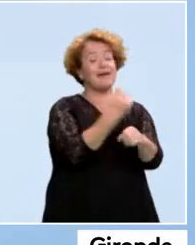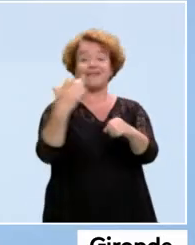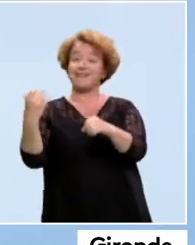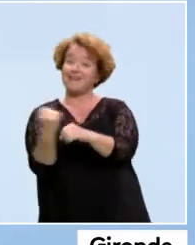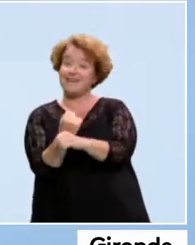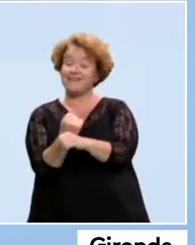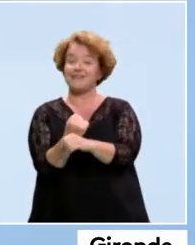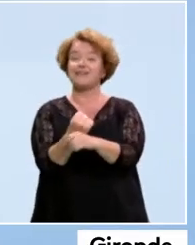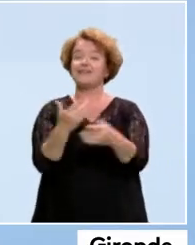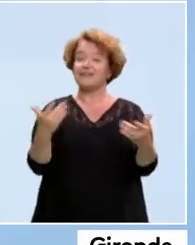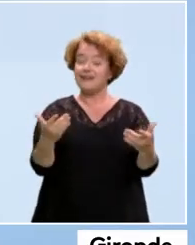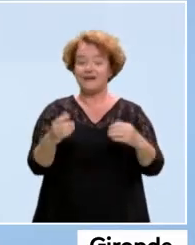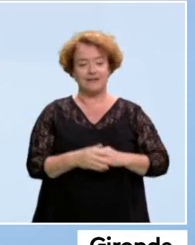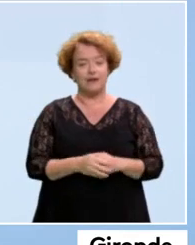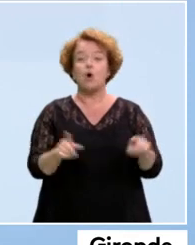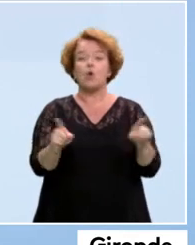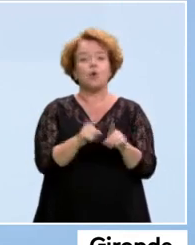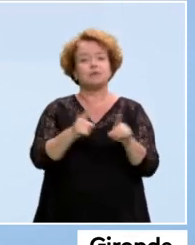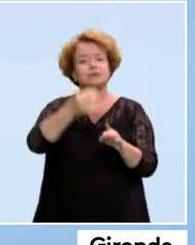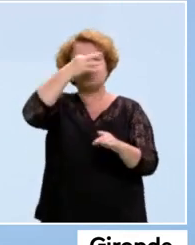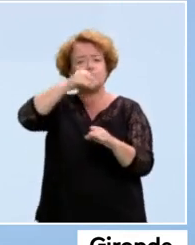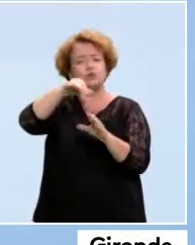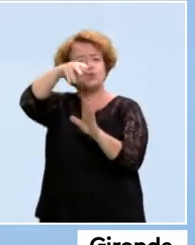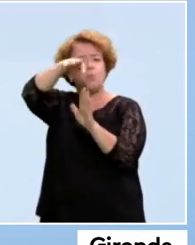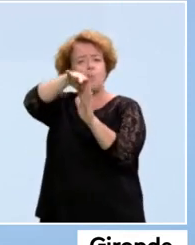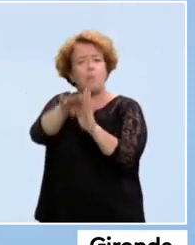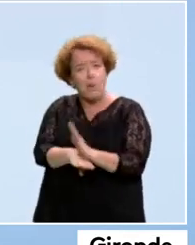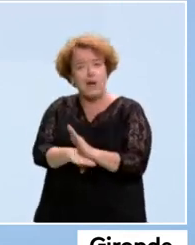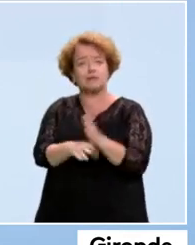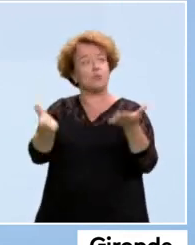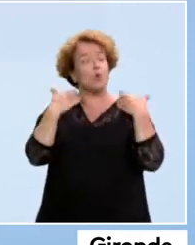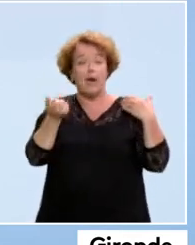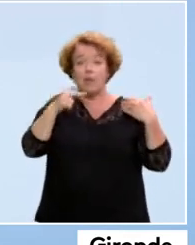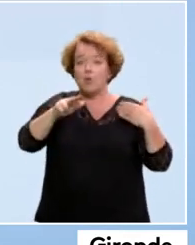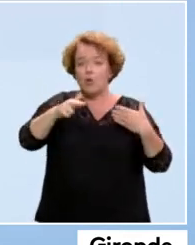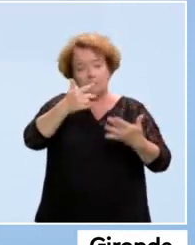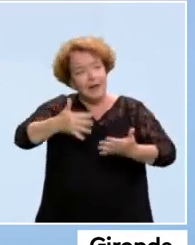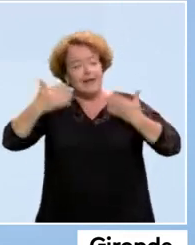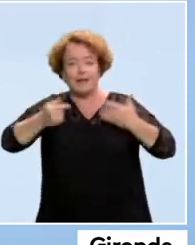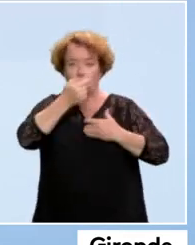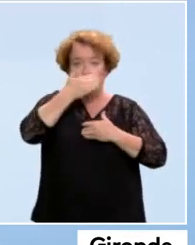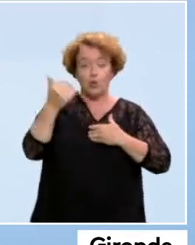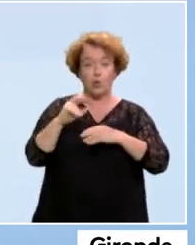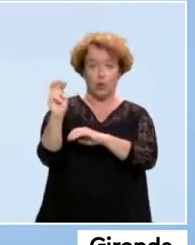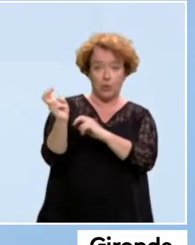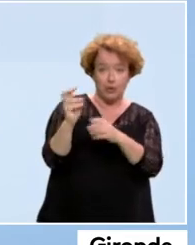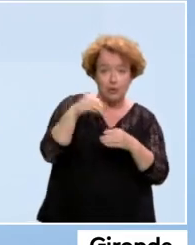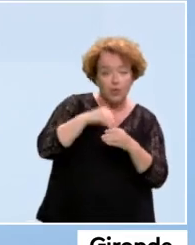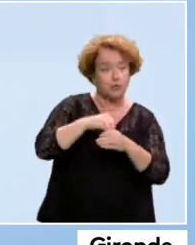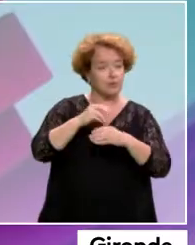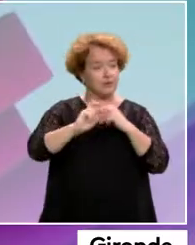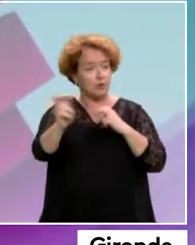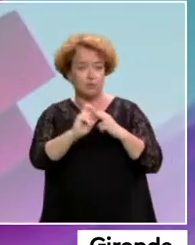et qui permettent très rapidement de décarboner l'air et de décarboner l'économie les transports en